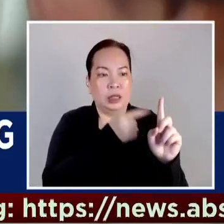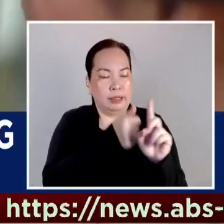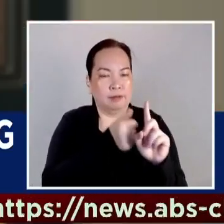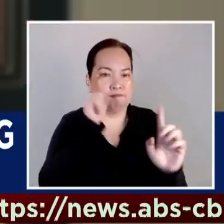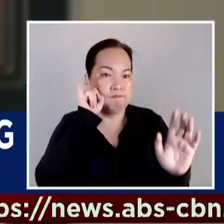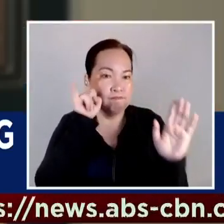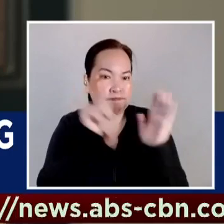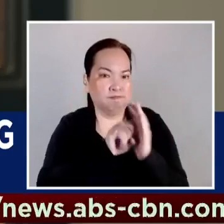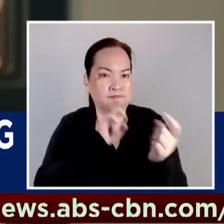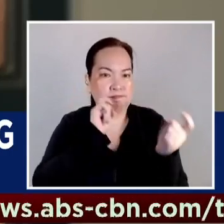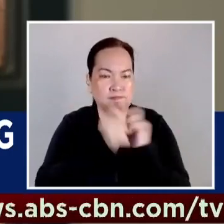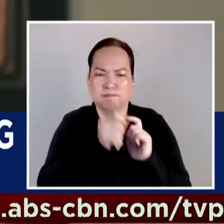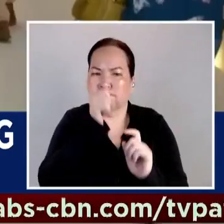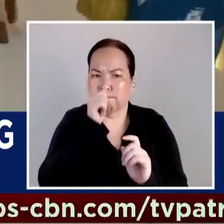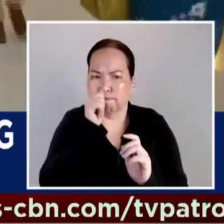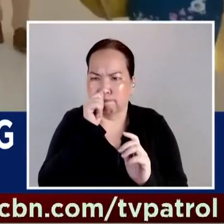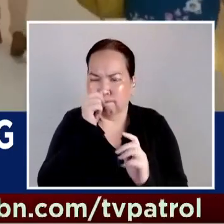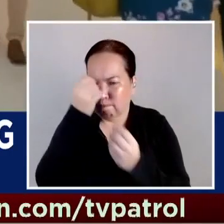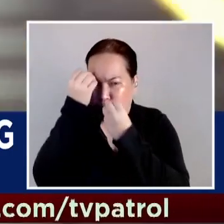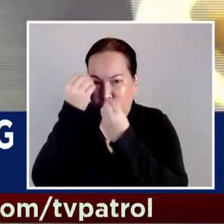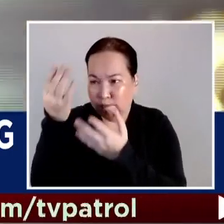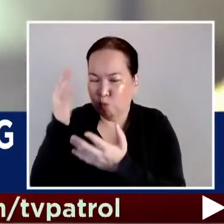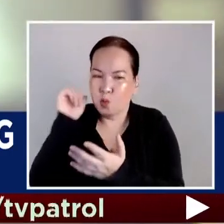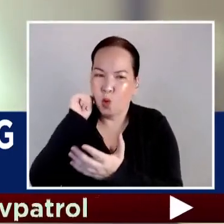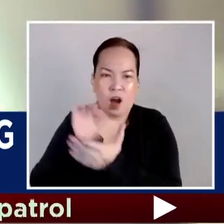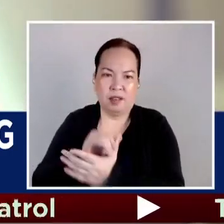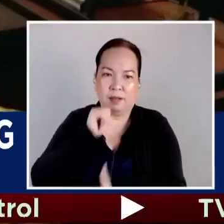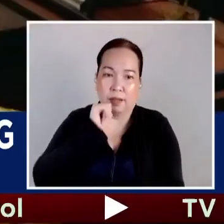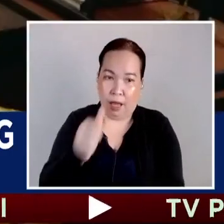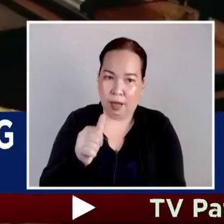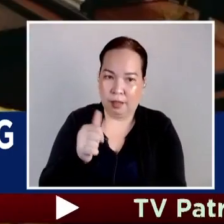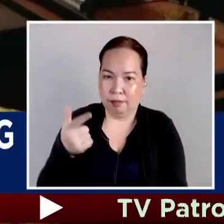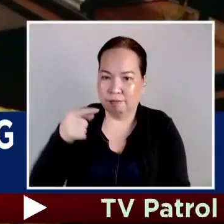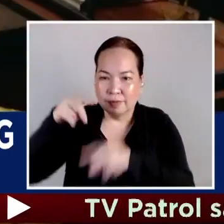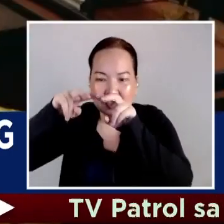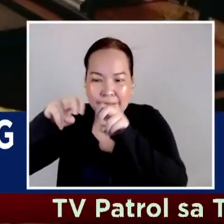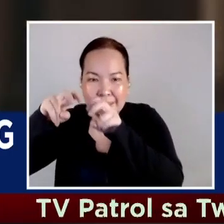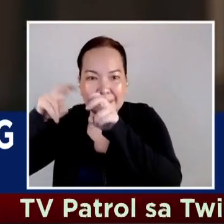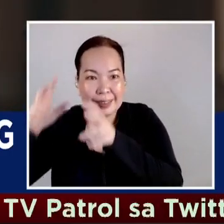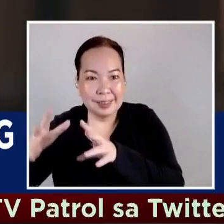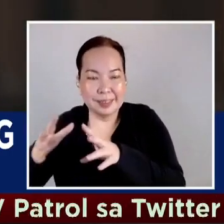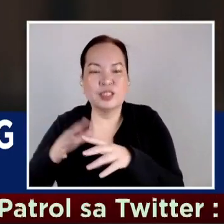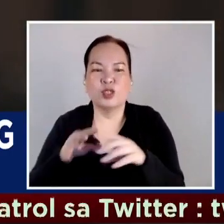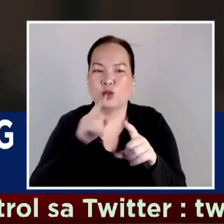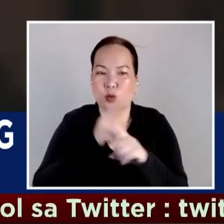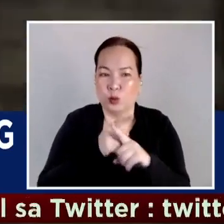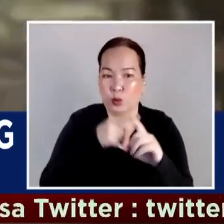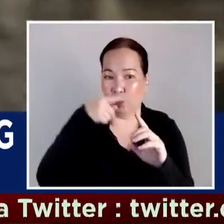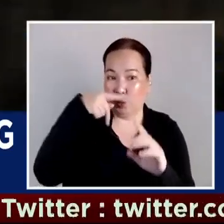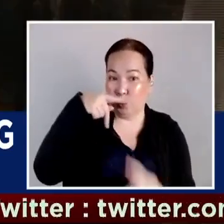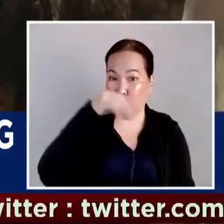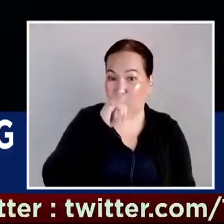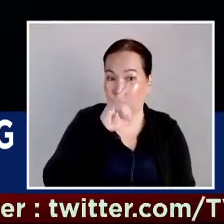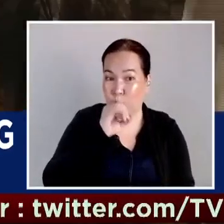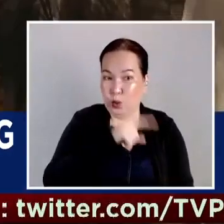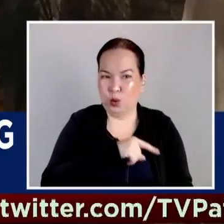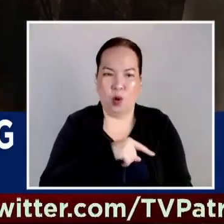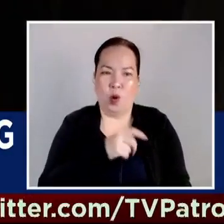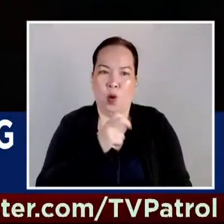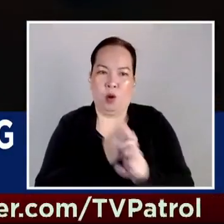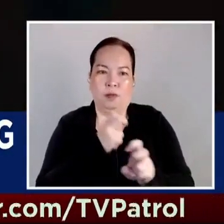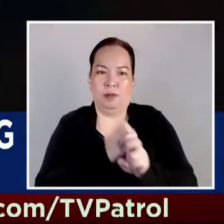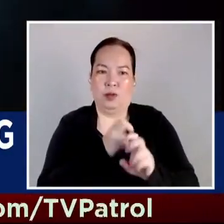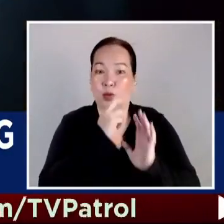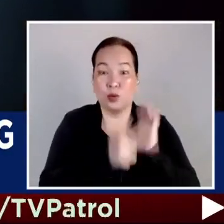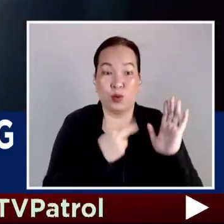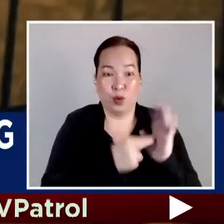at itinago ito sa kanyang asawang detective. Ayon kay Piolo Pascual, challenging ang kanyang pagganap bilang Jacob del Rosario.